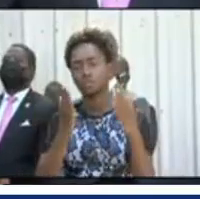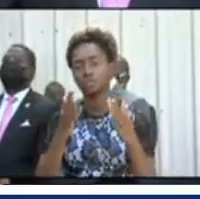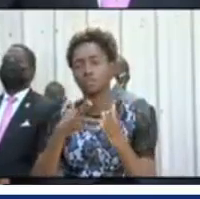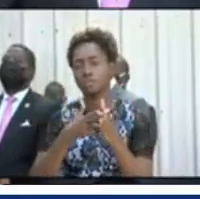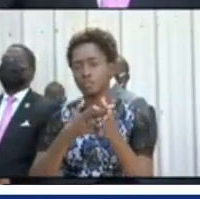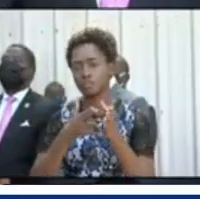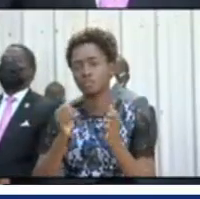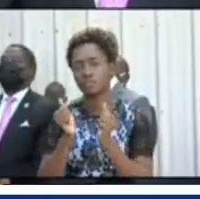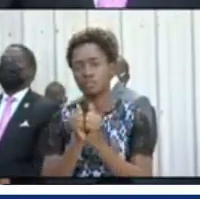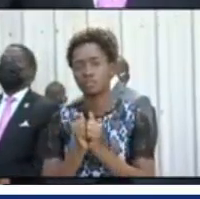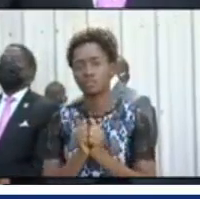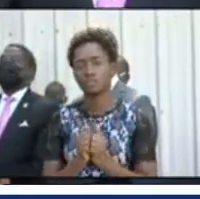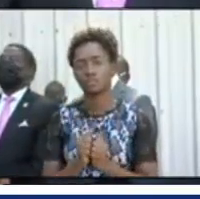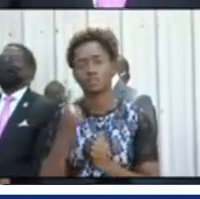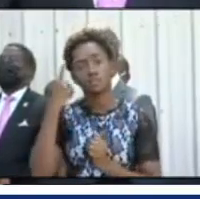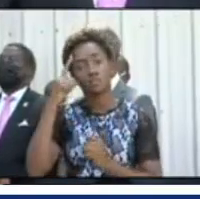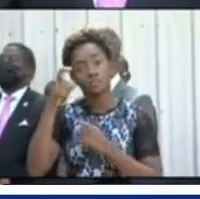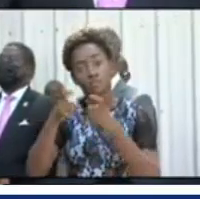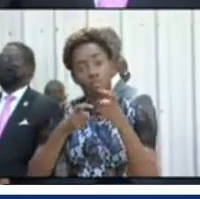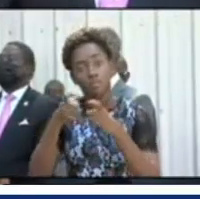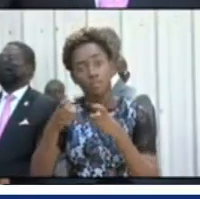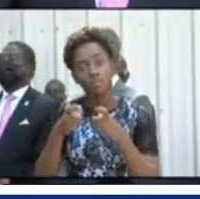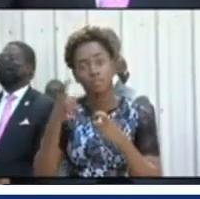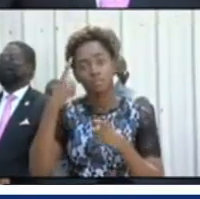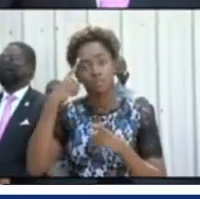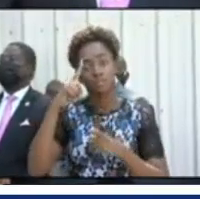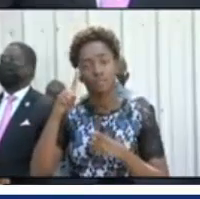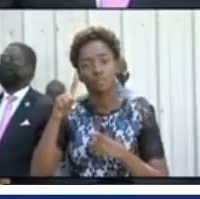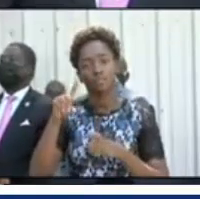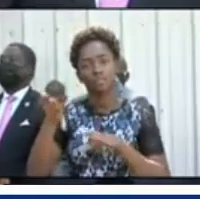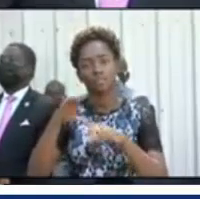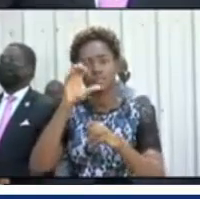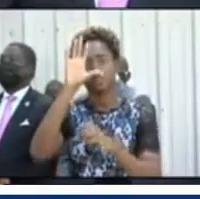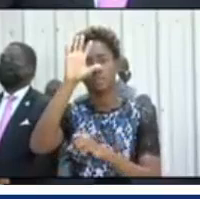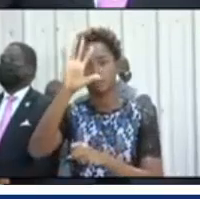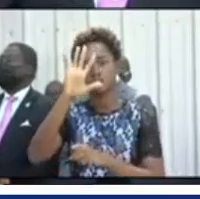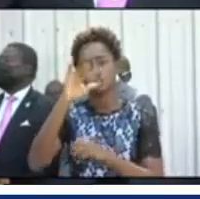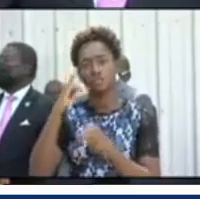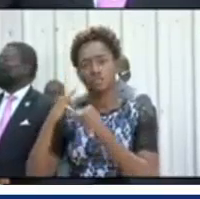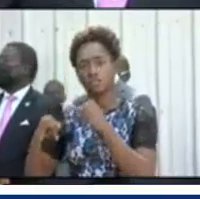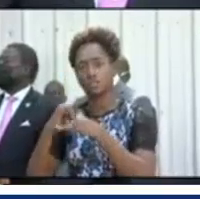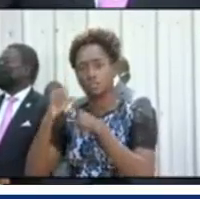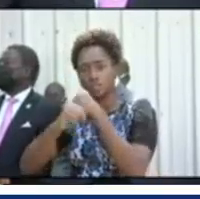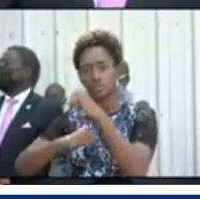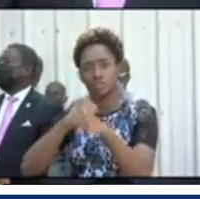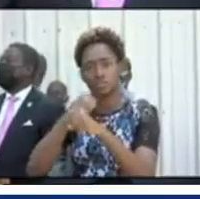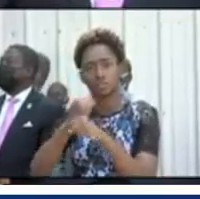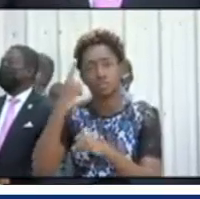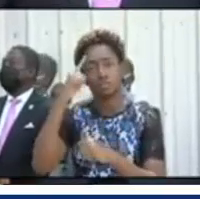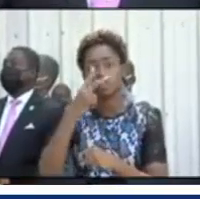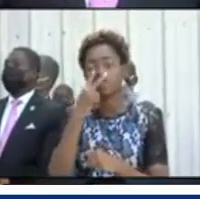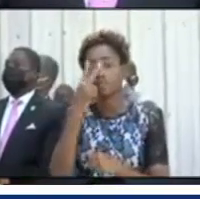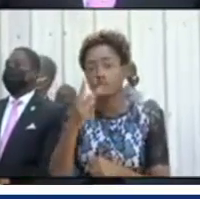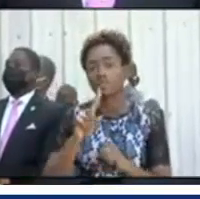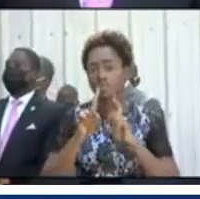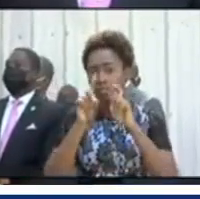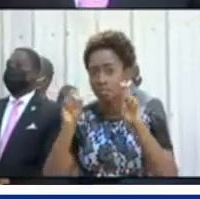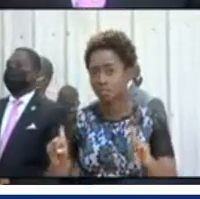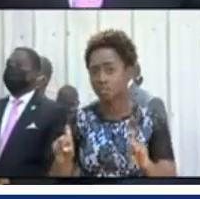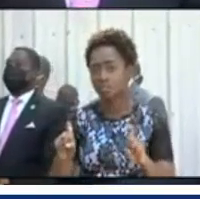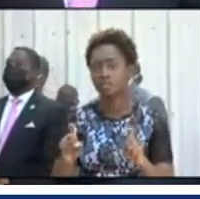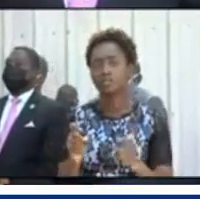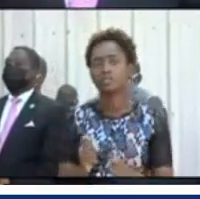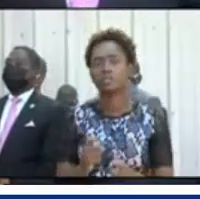pays. Nous croyons que il y a un contrôle qui va le faire pendant 5 dernières années pour exactement qui quantité, qui type